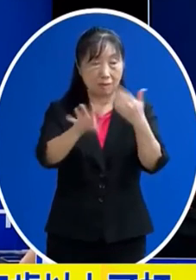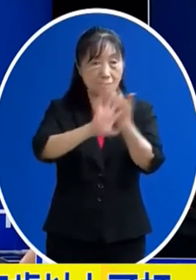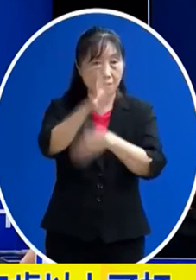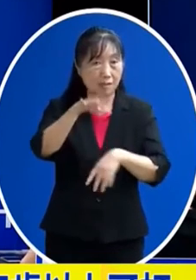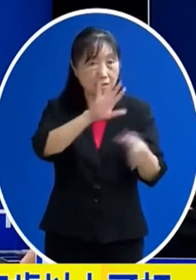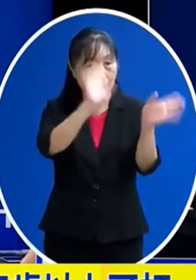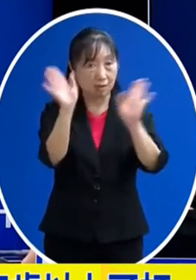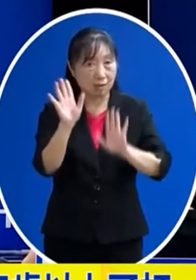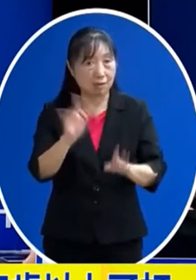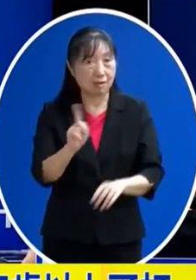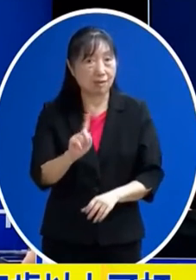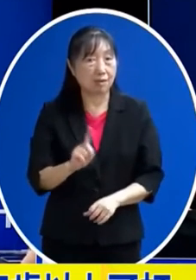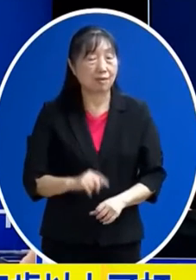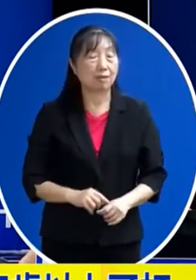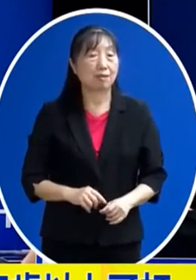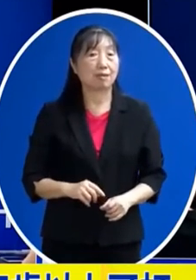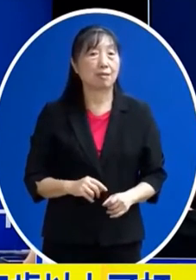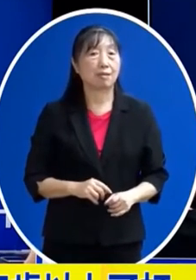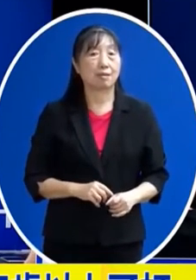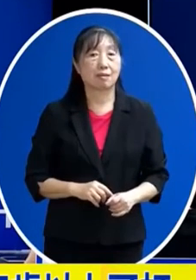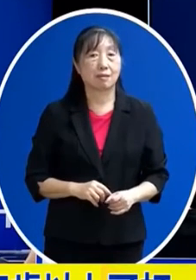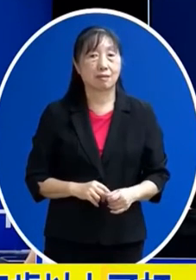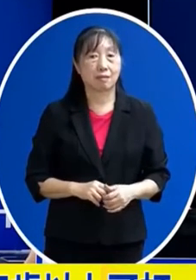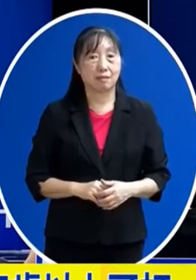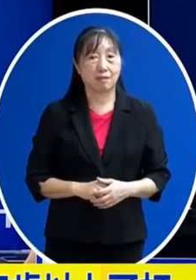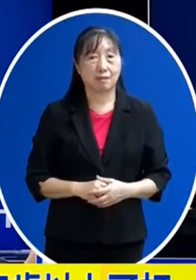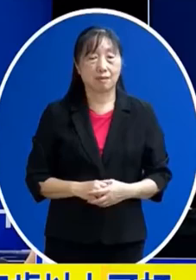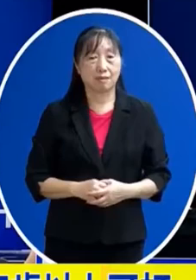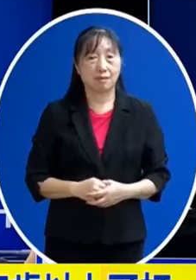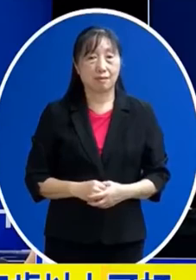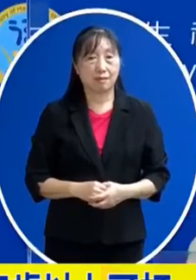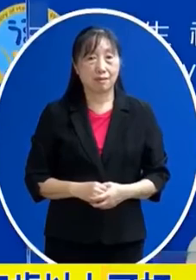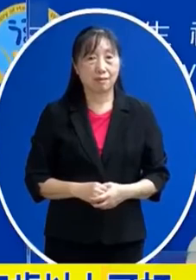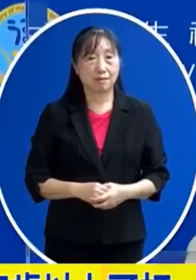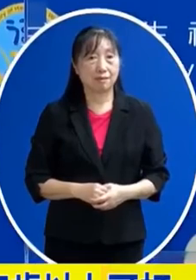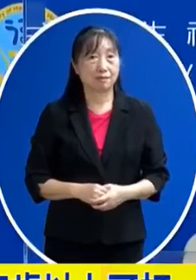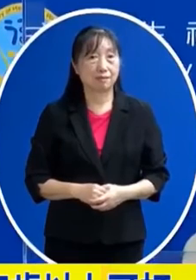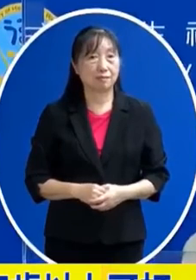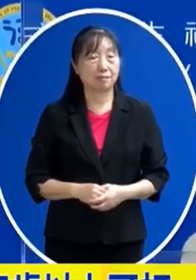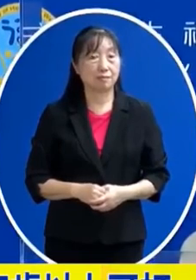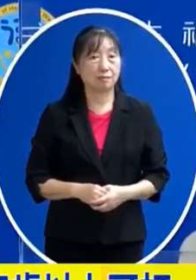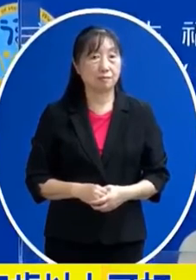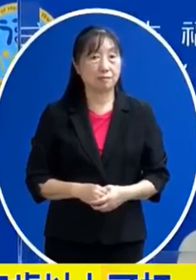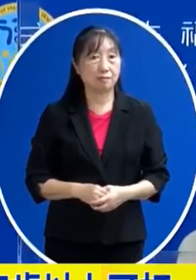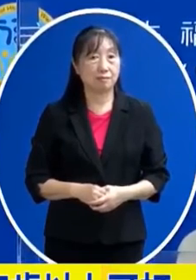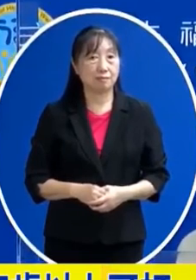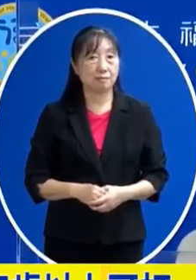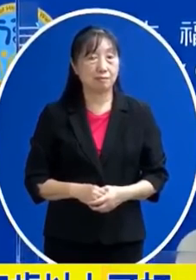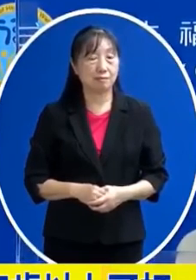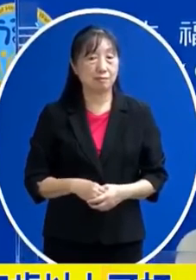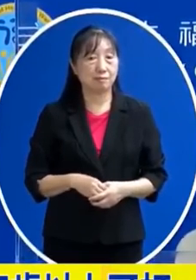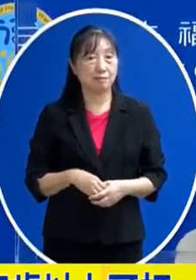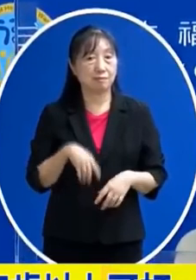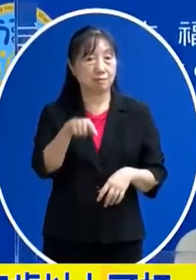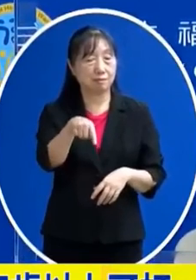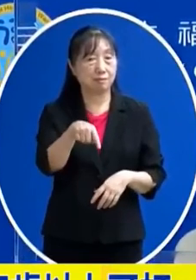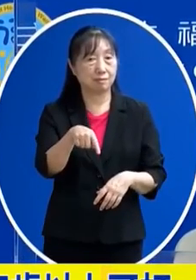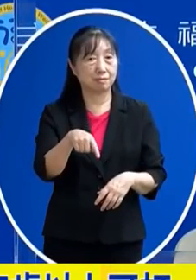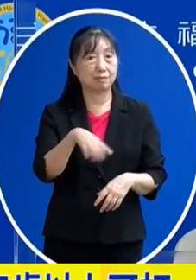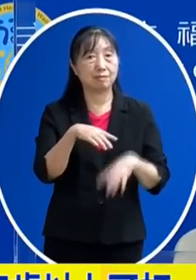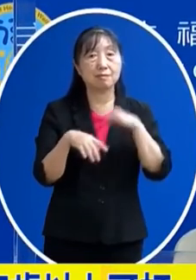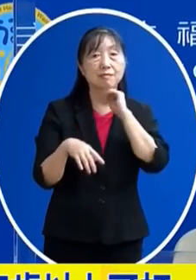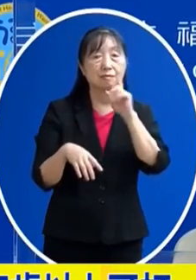相关研究资料吗？谢谢。 有关这个小